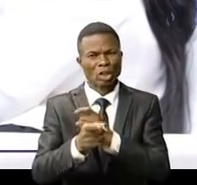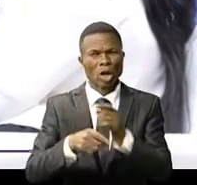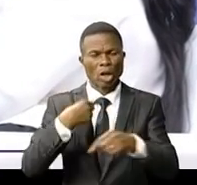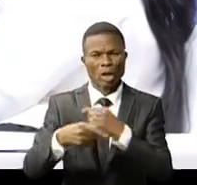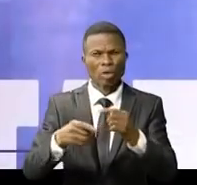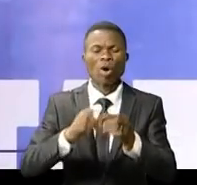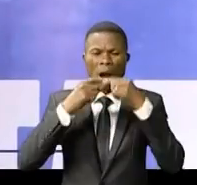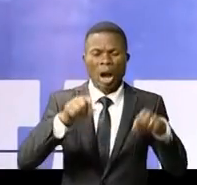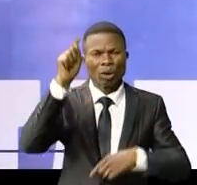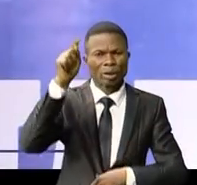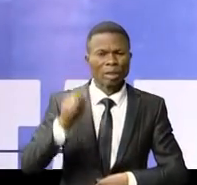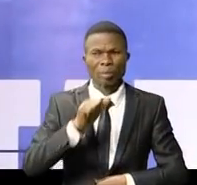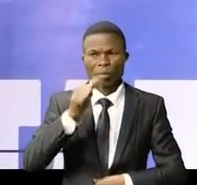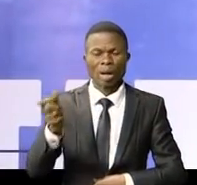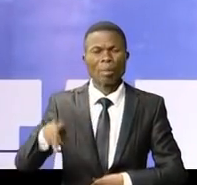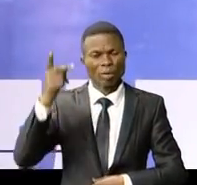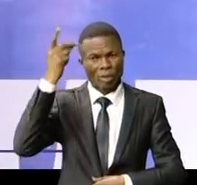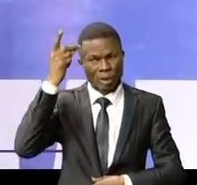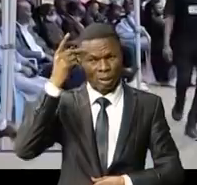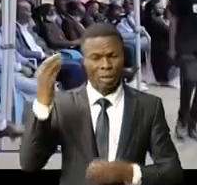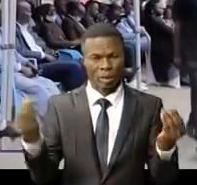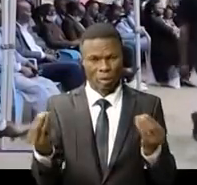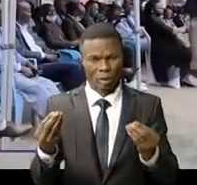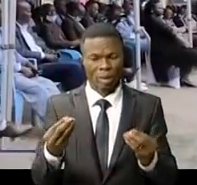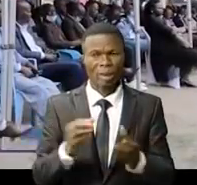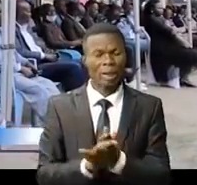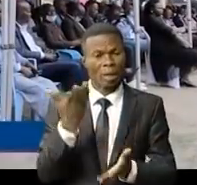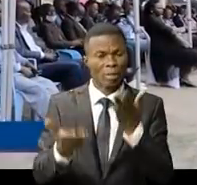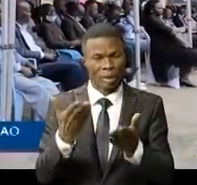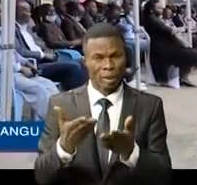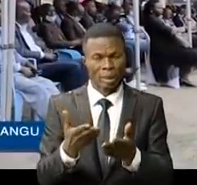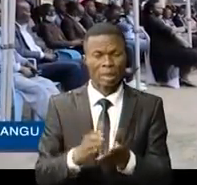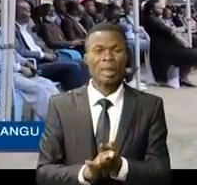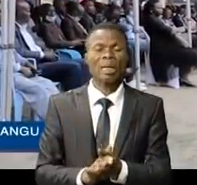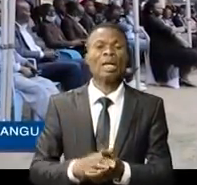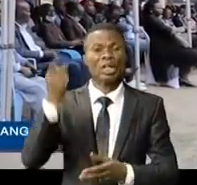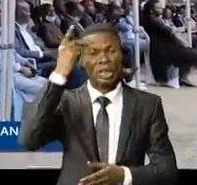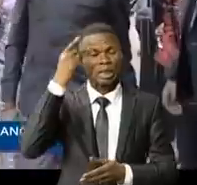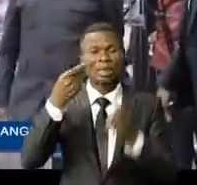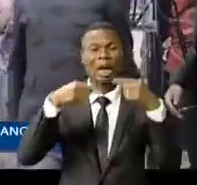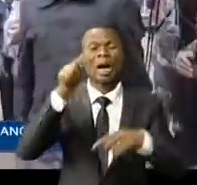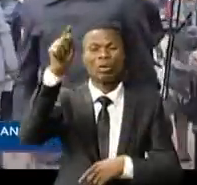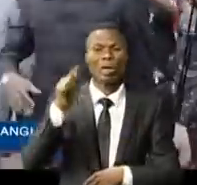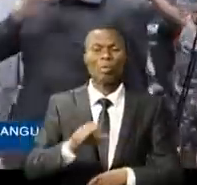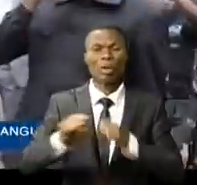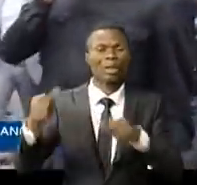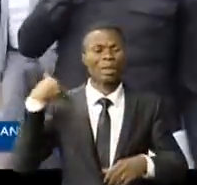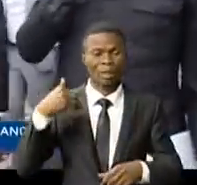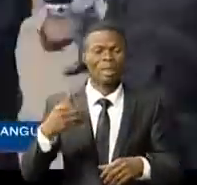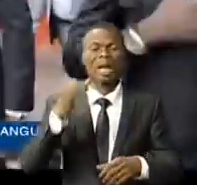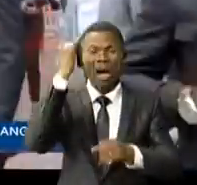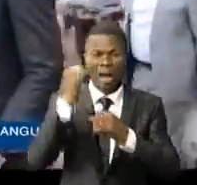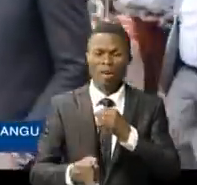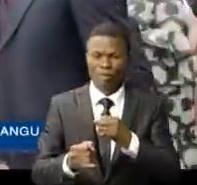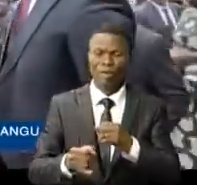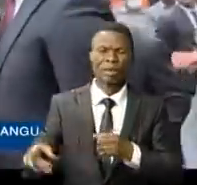de la publication par la province de Kinshasa, c'est pourquoi elle pourra être la dernière cette année. Toutefois, le ministre de l'EPST, Tony Mwaba, appelle